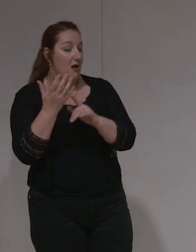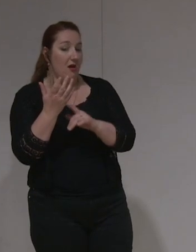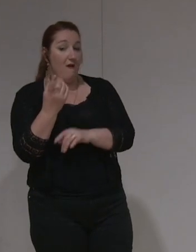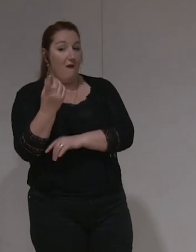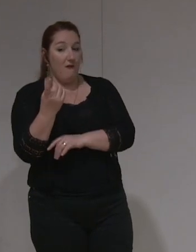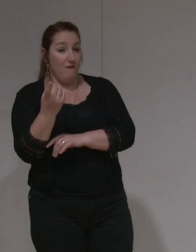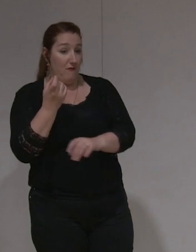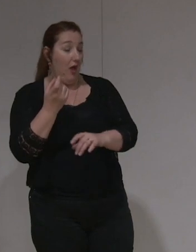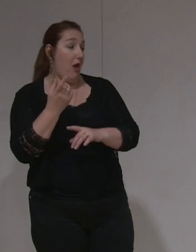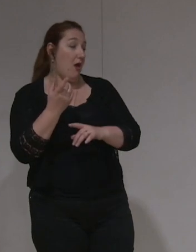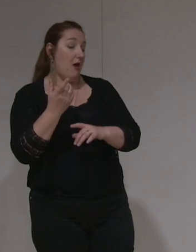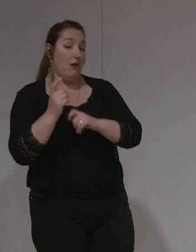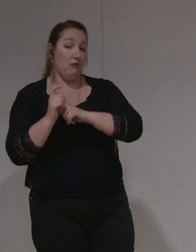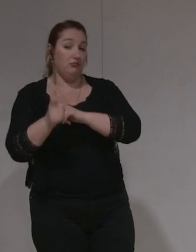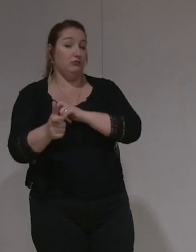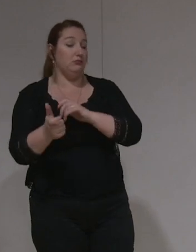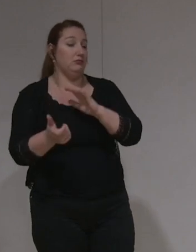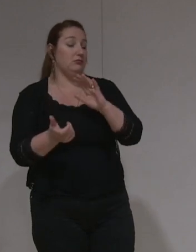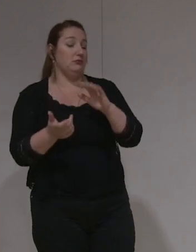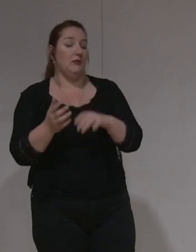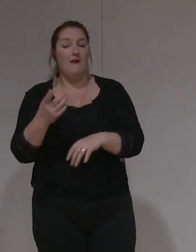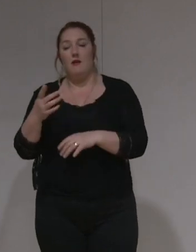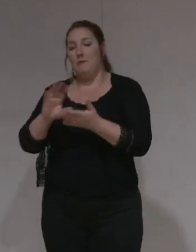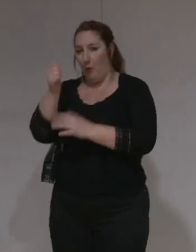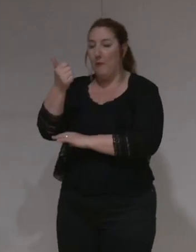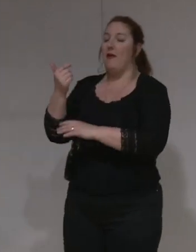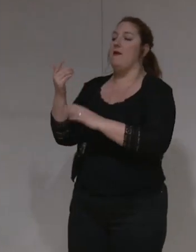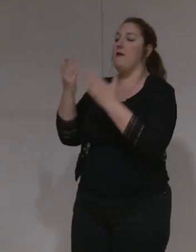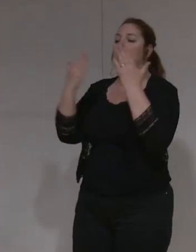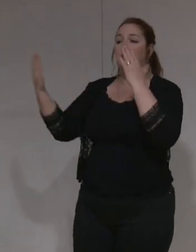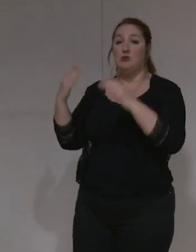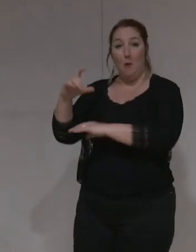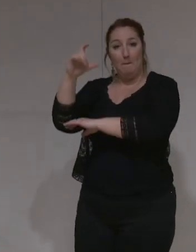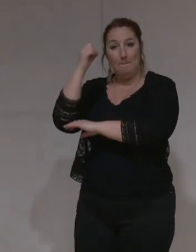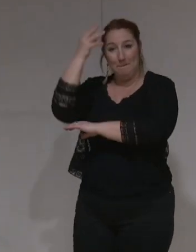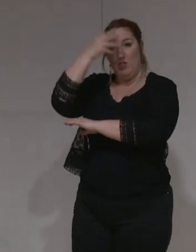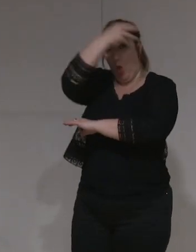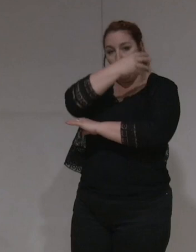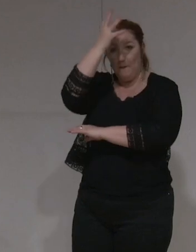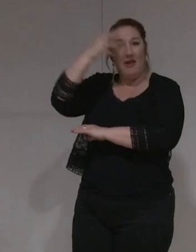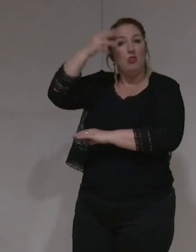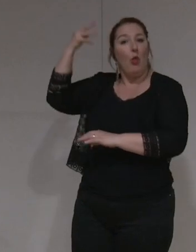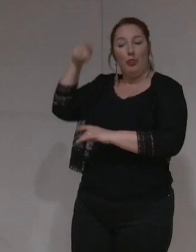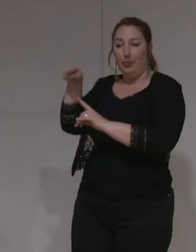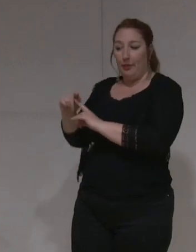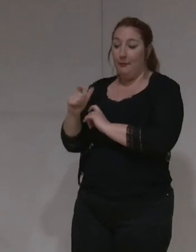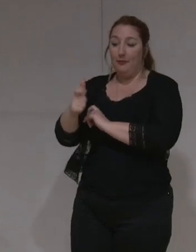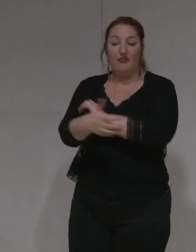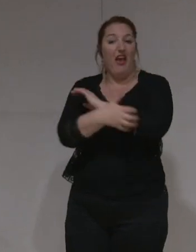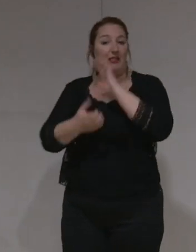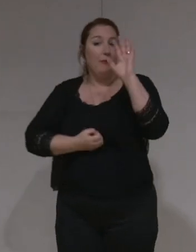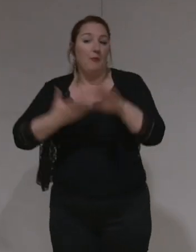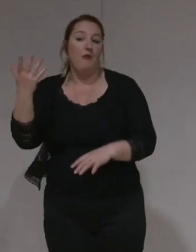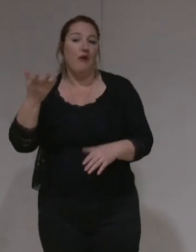fait d'ailleurs la suite dans dans la délibération et donc on ne fait pas que euh de l'art épovra